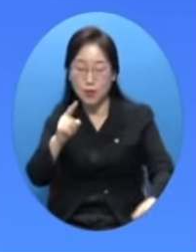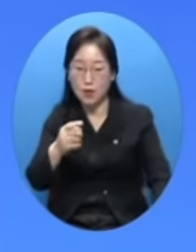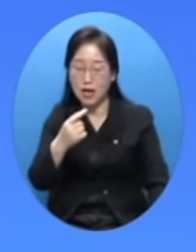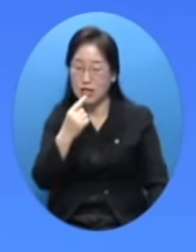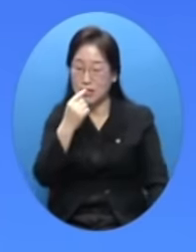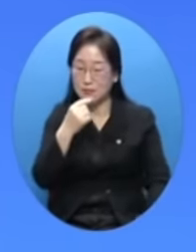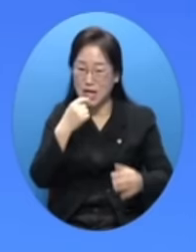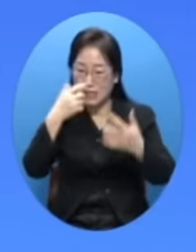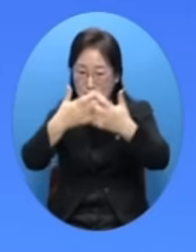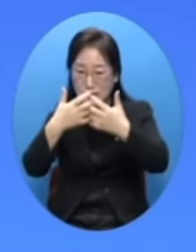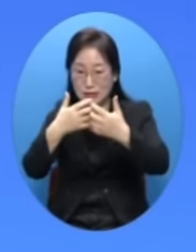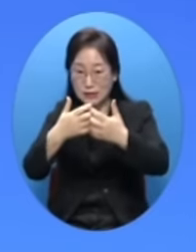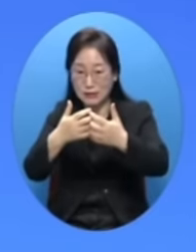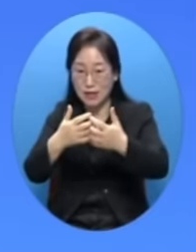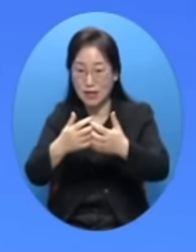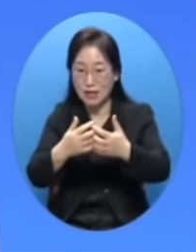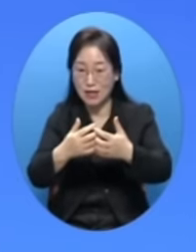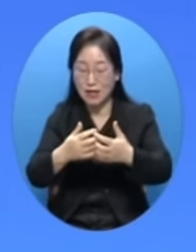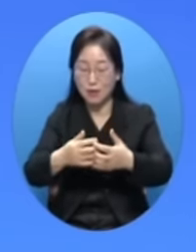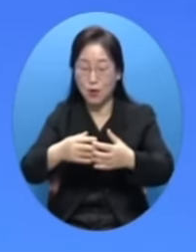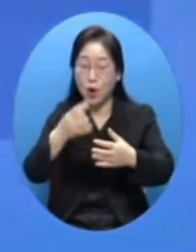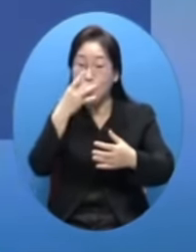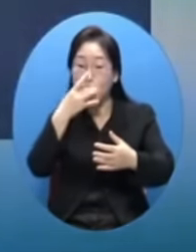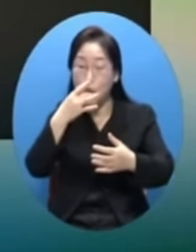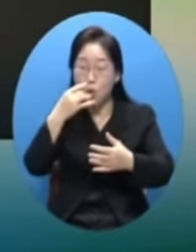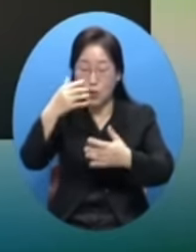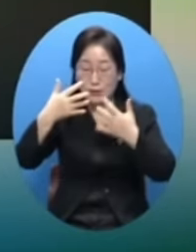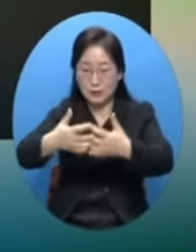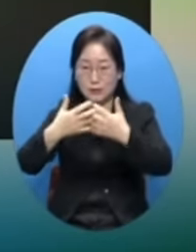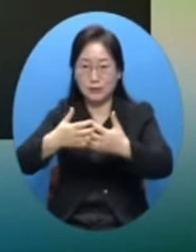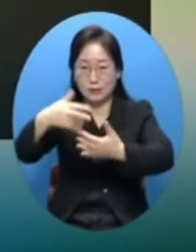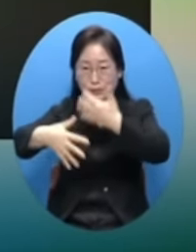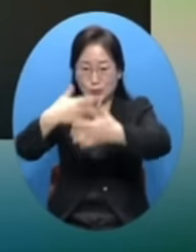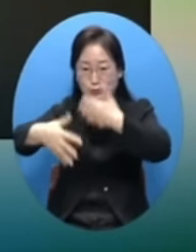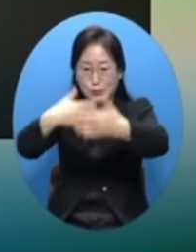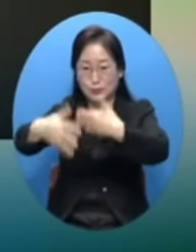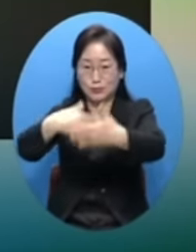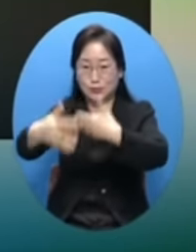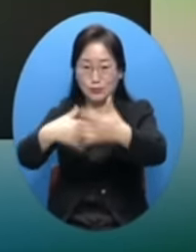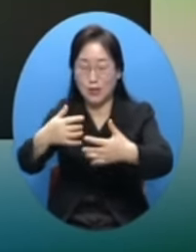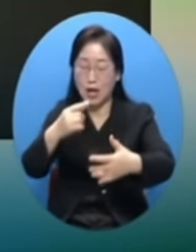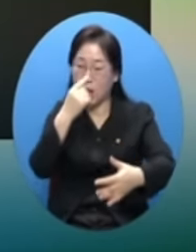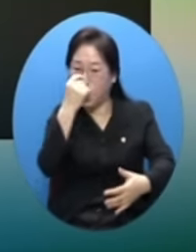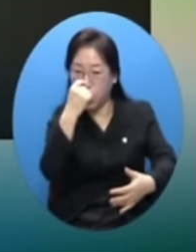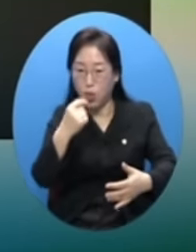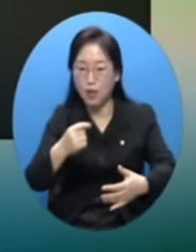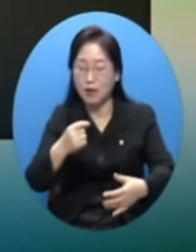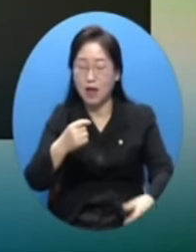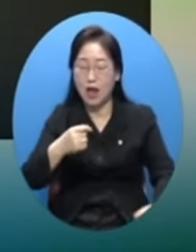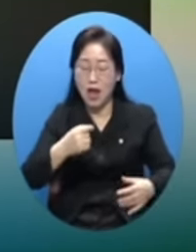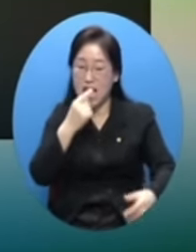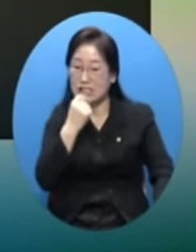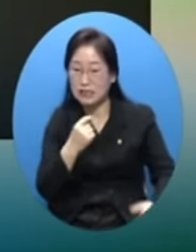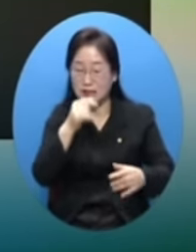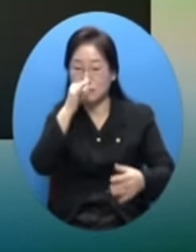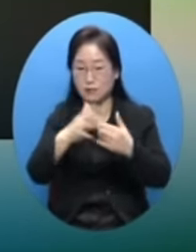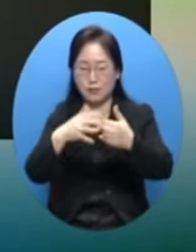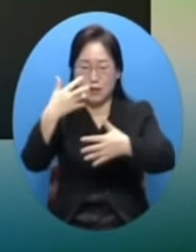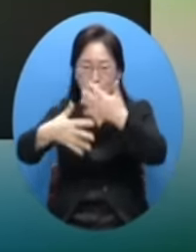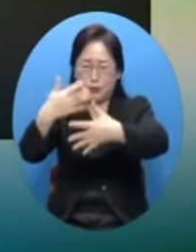주신다고 했습니다 타자 기계는 곡식을 타작하는 기계인데이 날코 톱니가 있어이 모든 곡식을